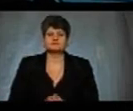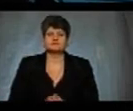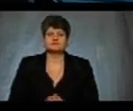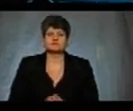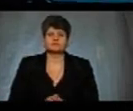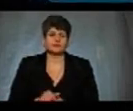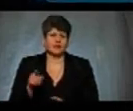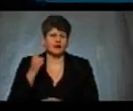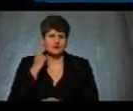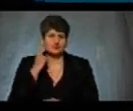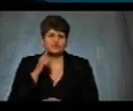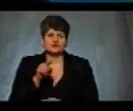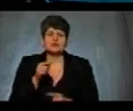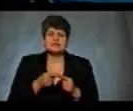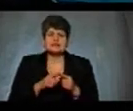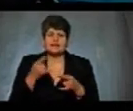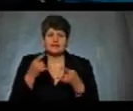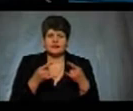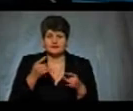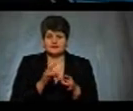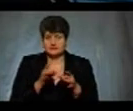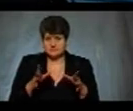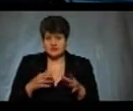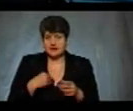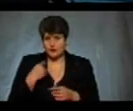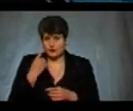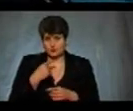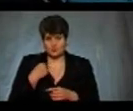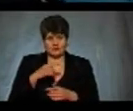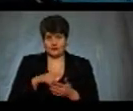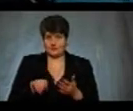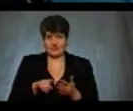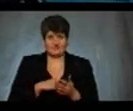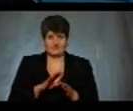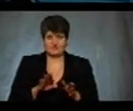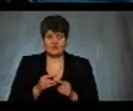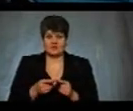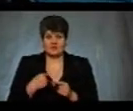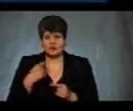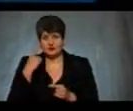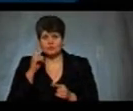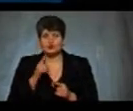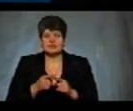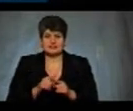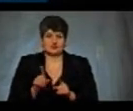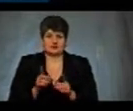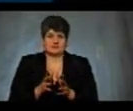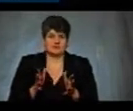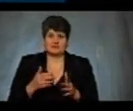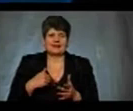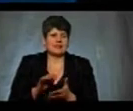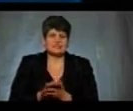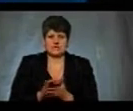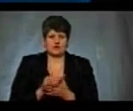Там я чув версію, що це телевізор взривався, хоча я особисто щось не вірю. Я думаю, що це щось більше. Ми не знайомі з